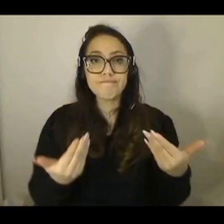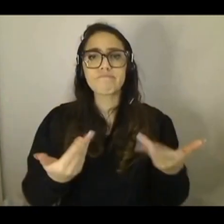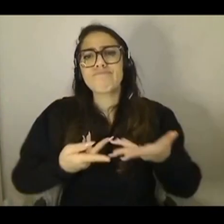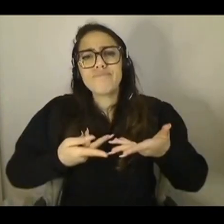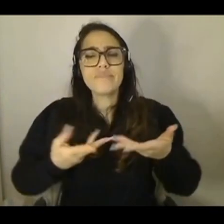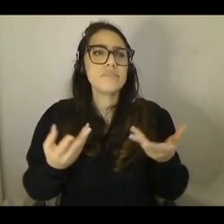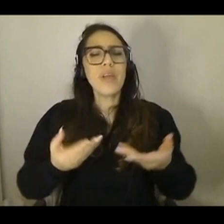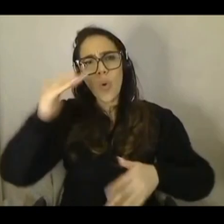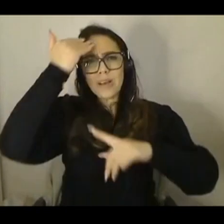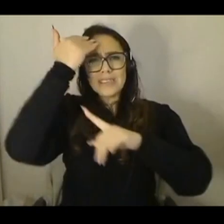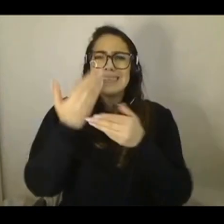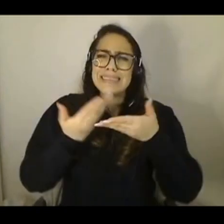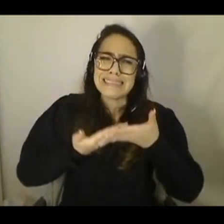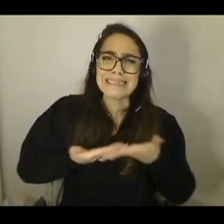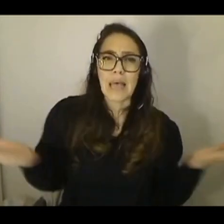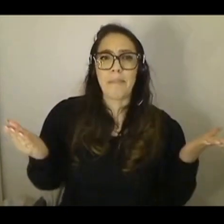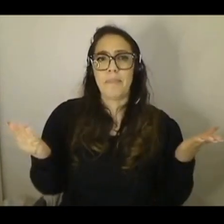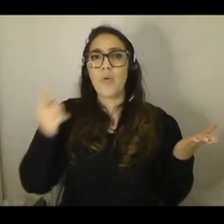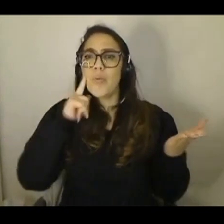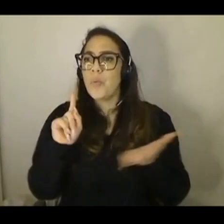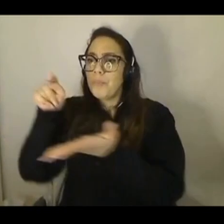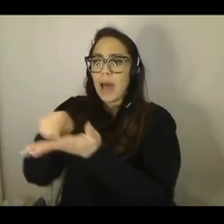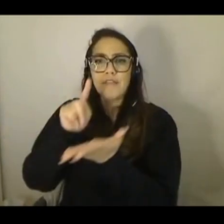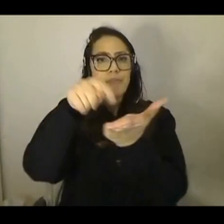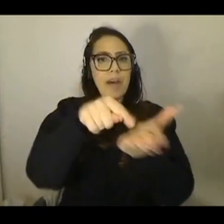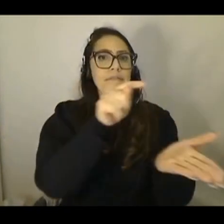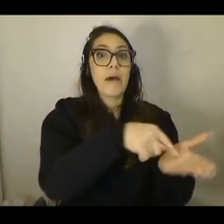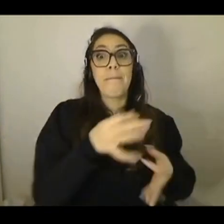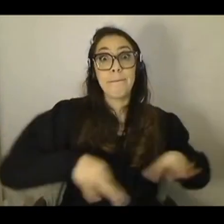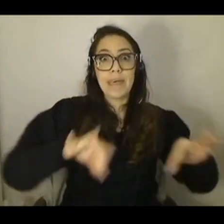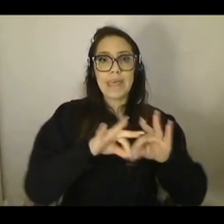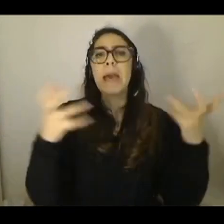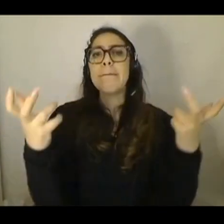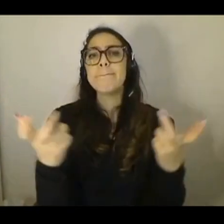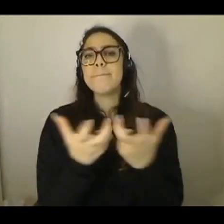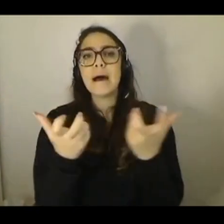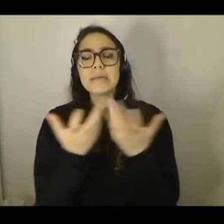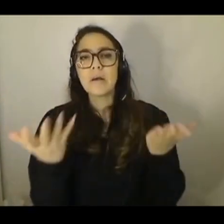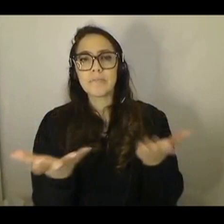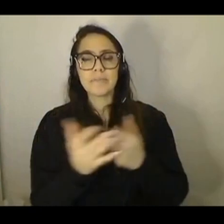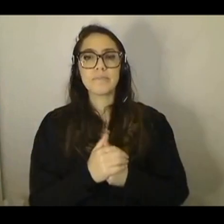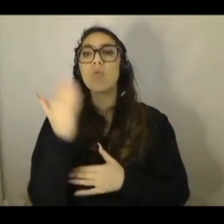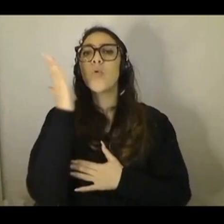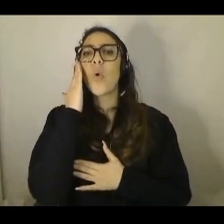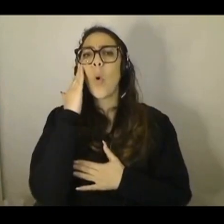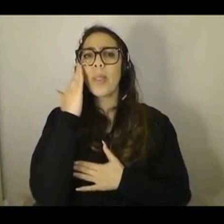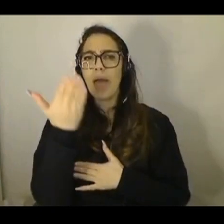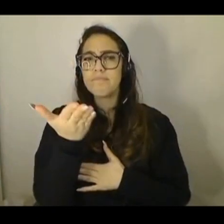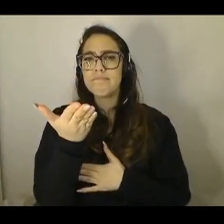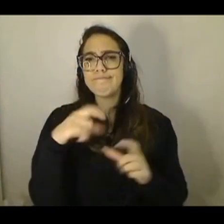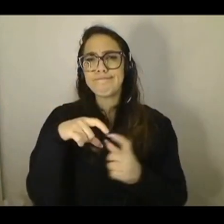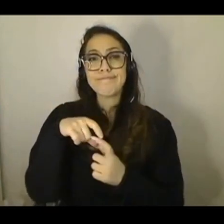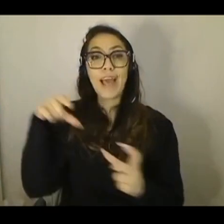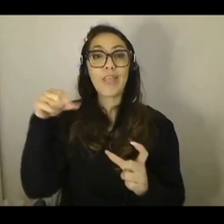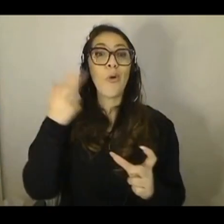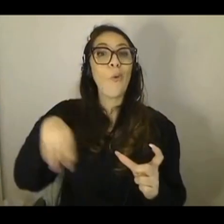des droits des personnes dans les pays dans lesquels elles vont se rendre. Donc typiquement, actuellement, vous connaissez souvent, surtout, sûrement la carte européenne